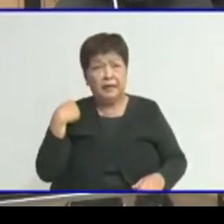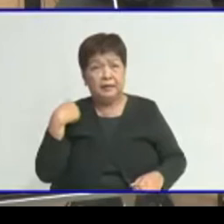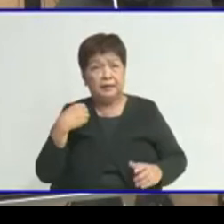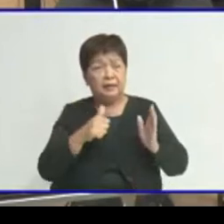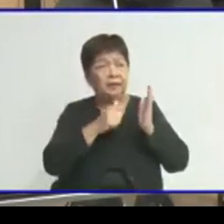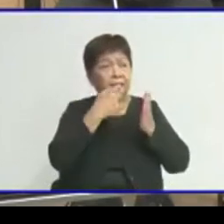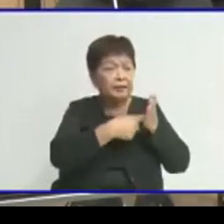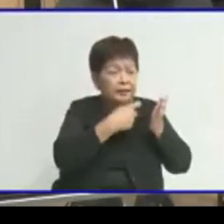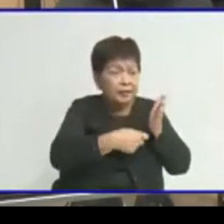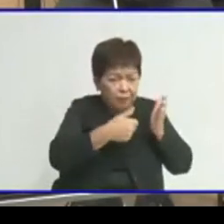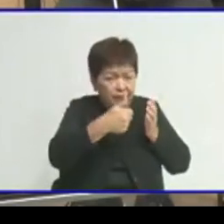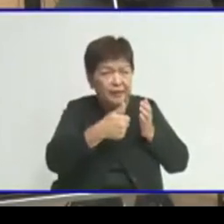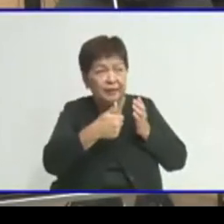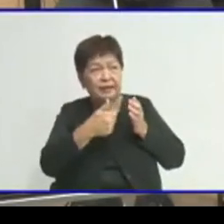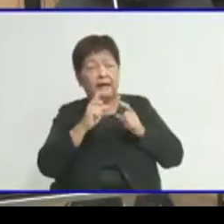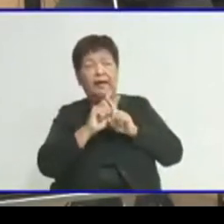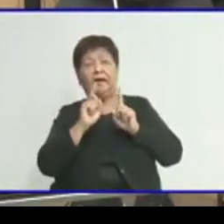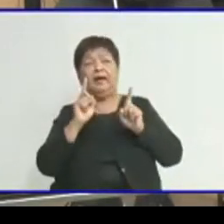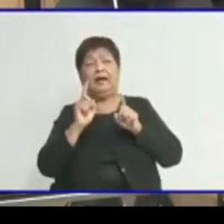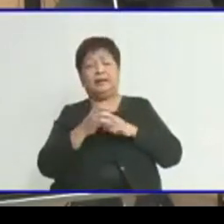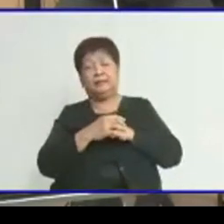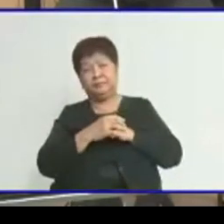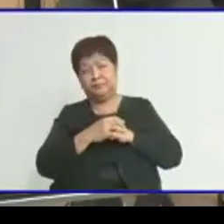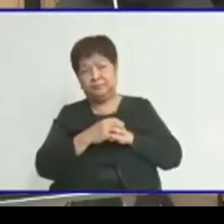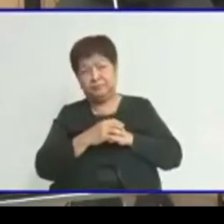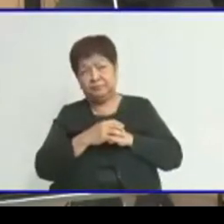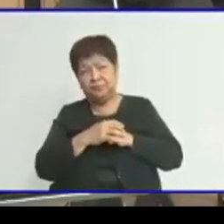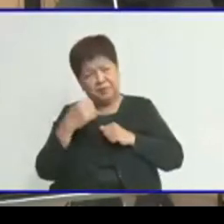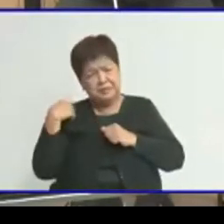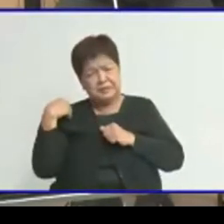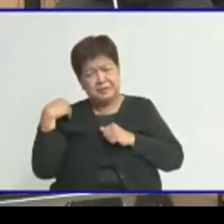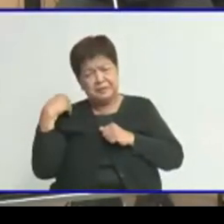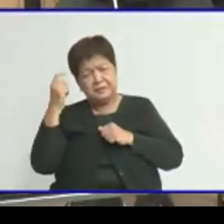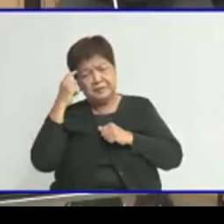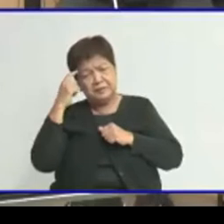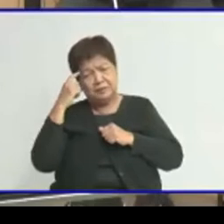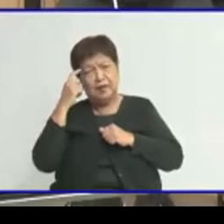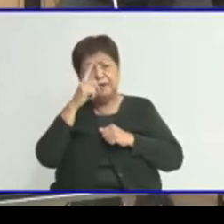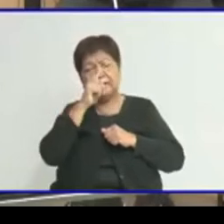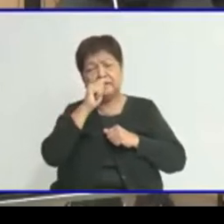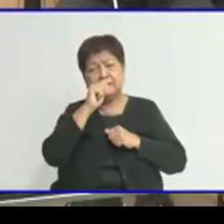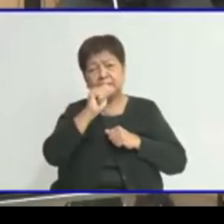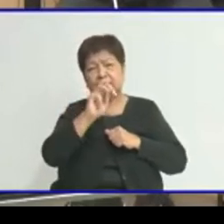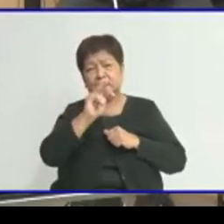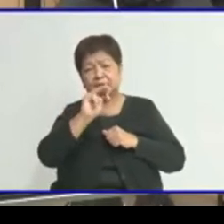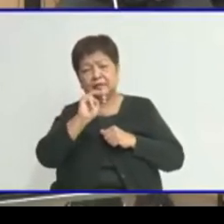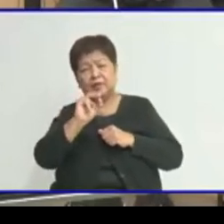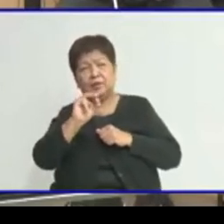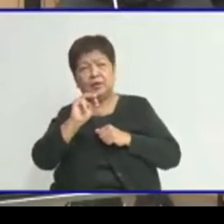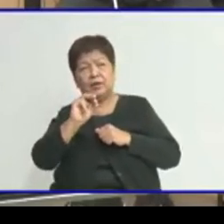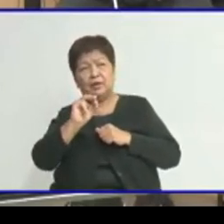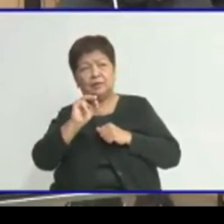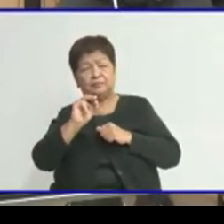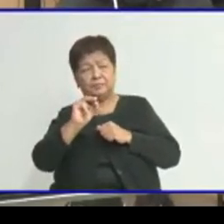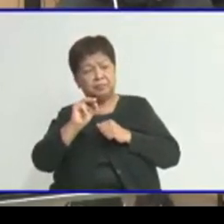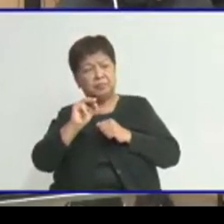าเป็นผู้เชี่ยวชาญในด้านที่ทำงานให้มาอย่างต่อเนื่อง What ต้องมีค่ะ ขออนุญาตนำเรียนวิทยากรอย่